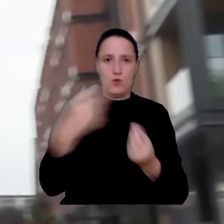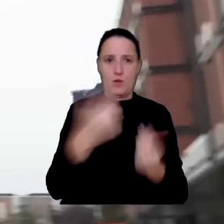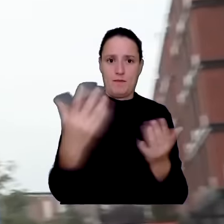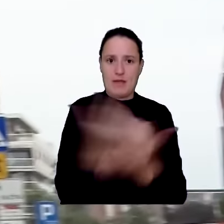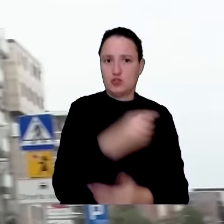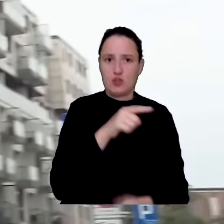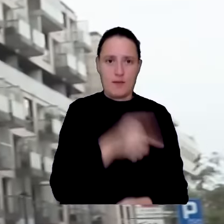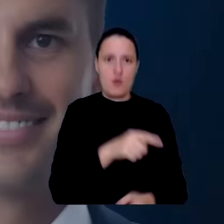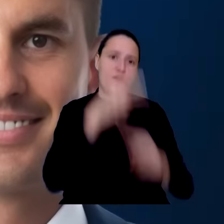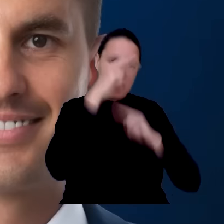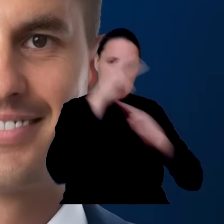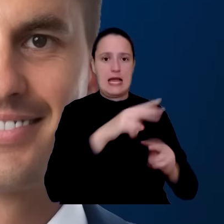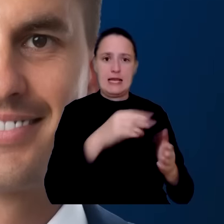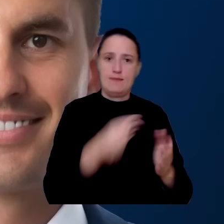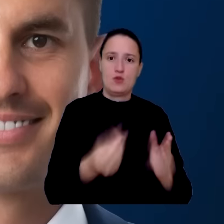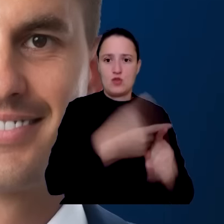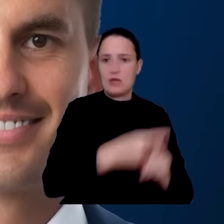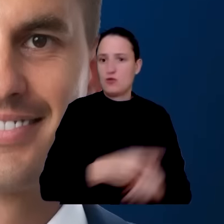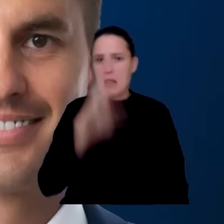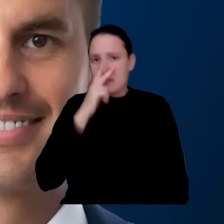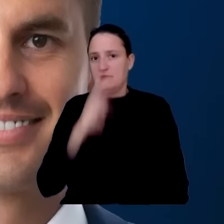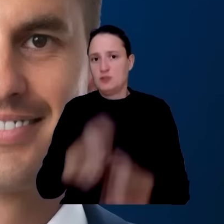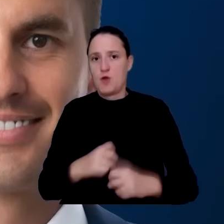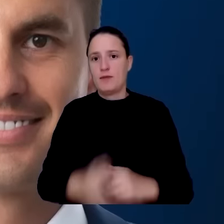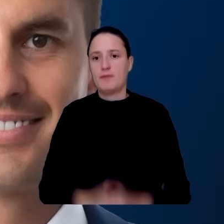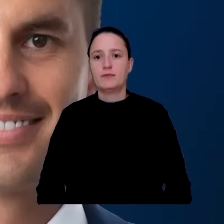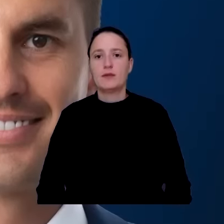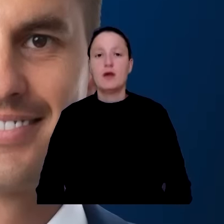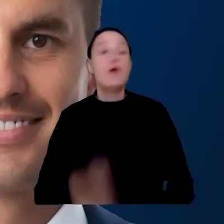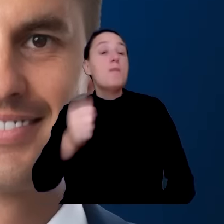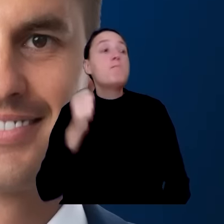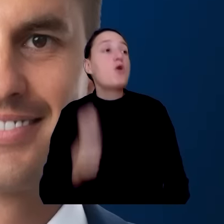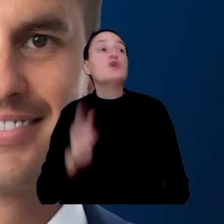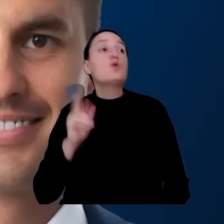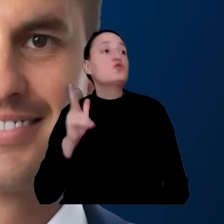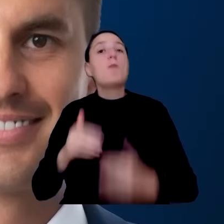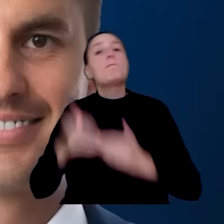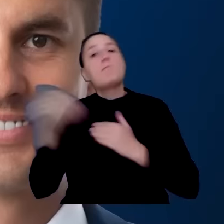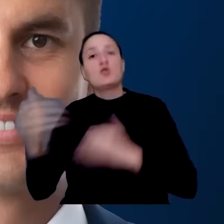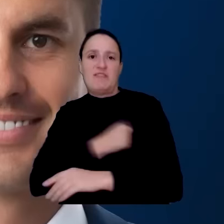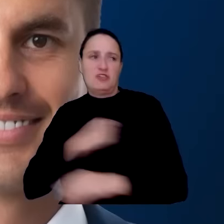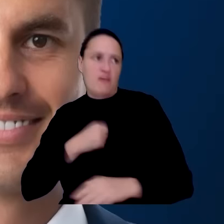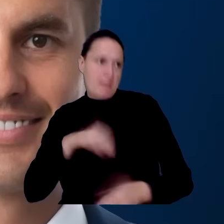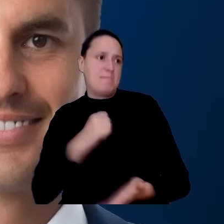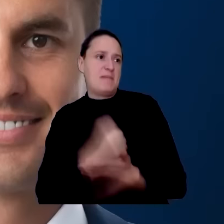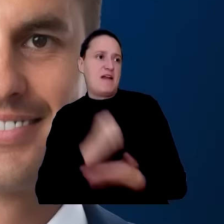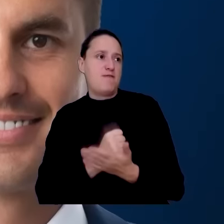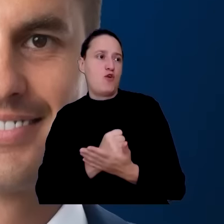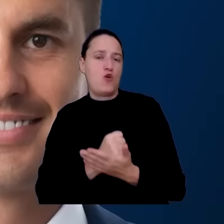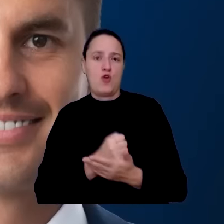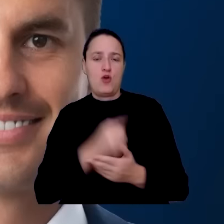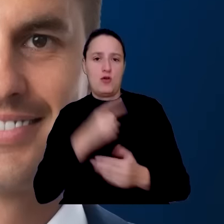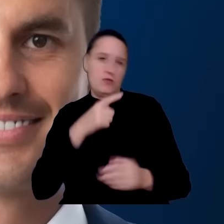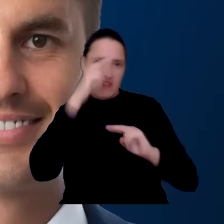oni w tym nic niestosownego. Każdemu posłowi spoza okręgu warszawskiego przysługuje prawo noclegu w Warszawie. Wynajmujemy z żoną